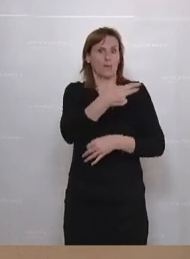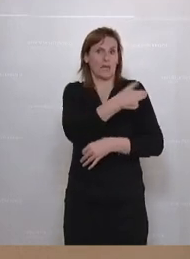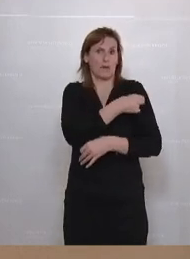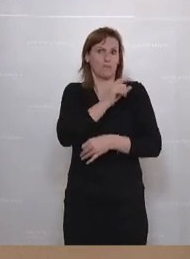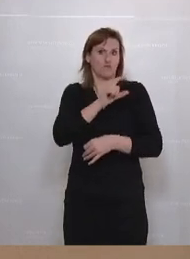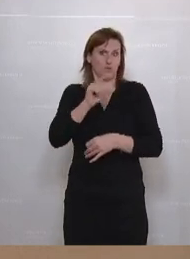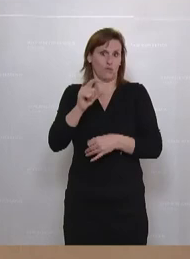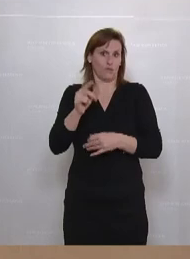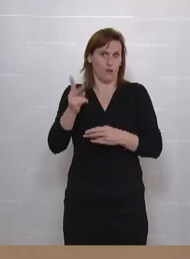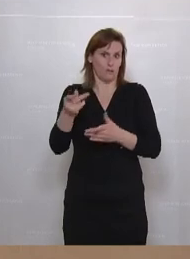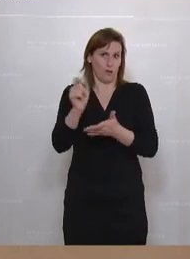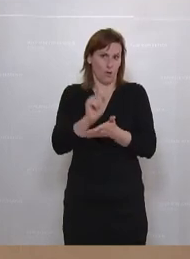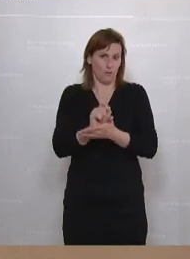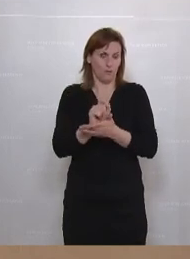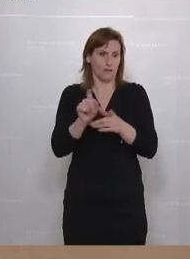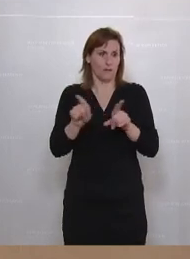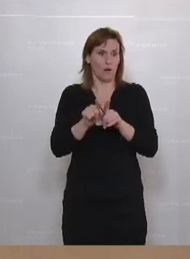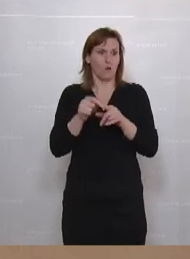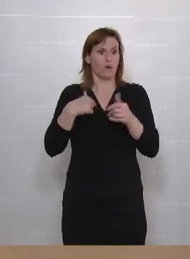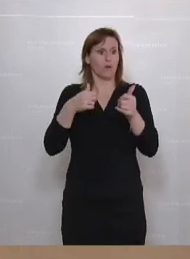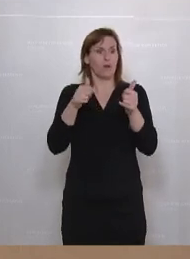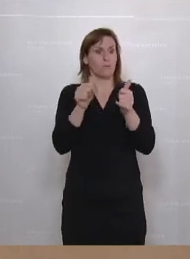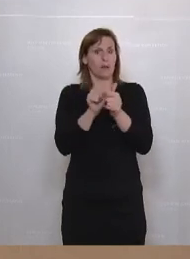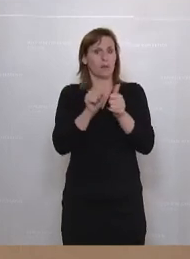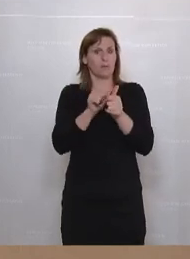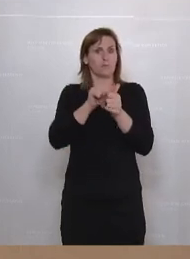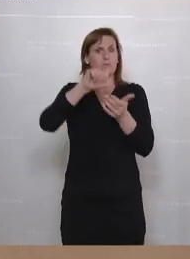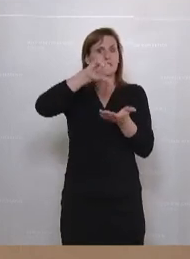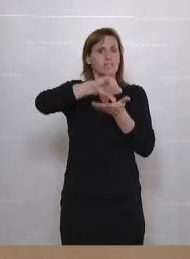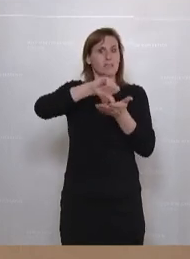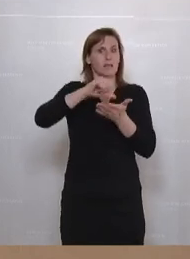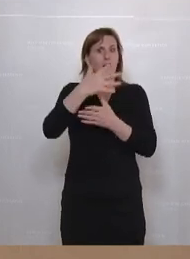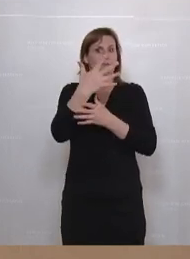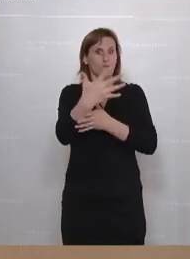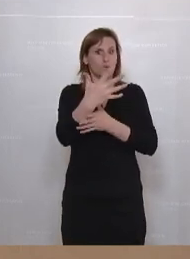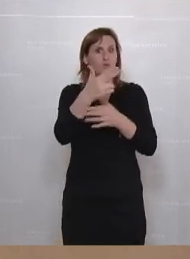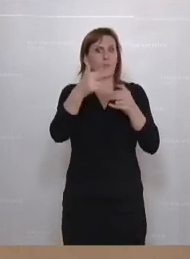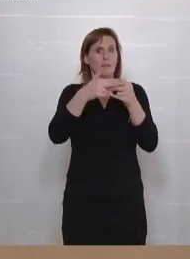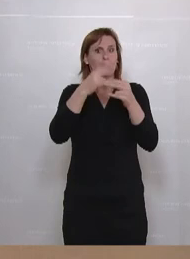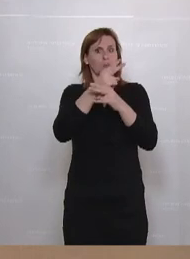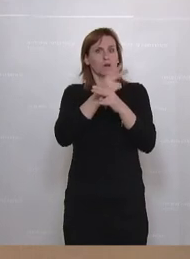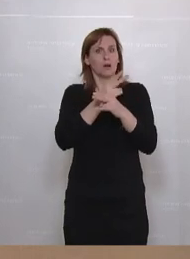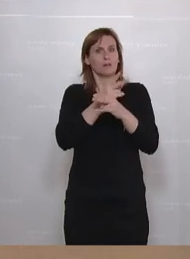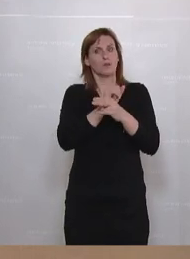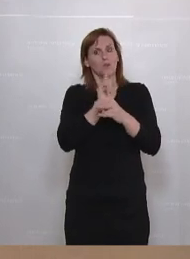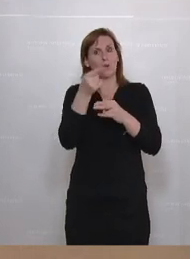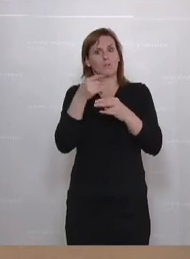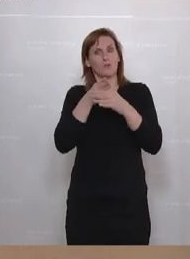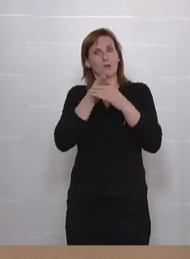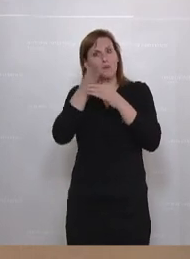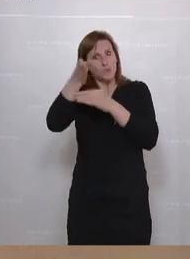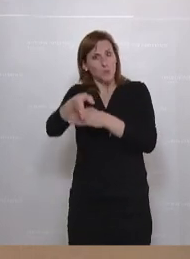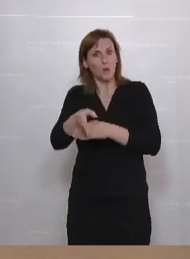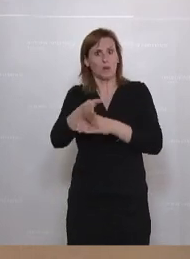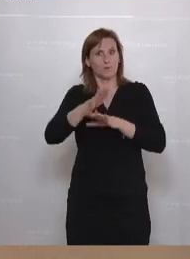selber gemeinsam mit den Partnern der Central Five, also unserer Nachbarstaaten, die Region bereisen. Das wird ein sehr deutliches Signal sein,